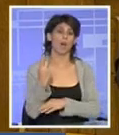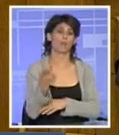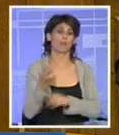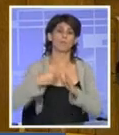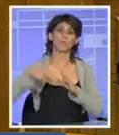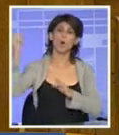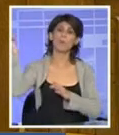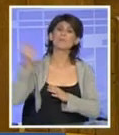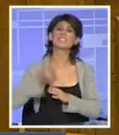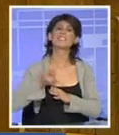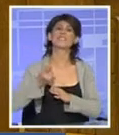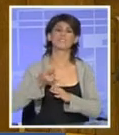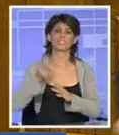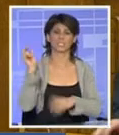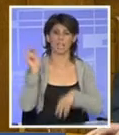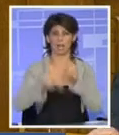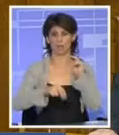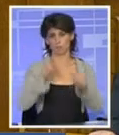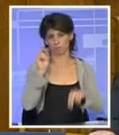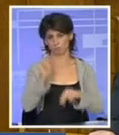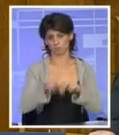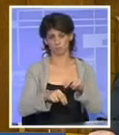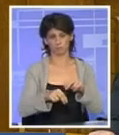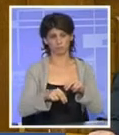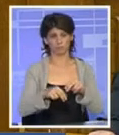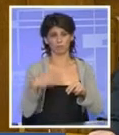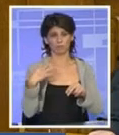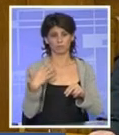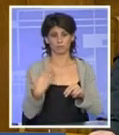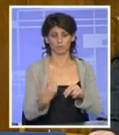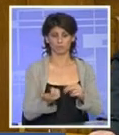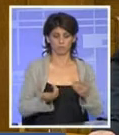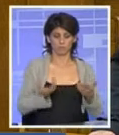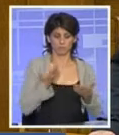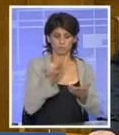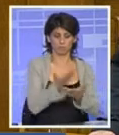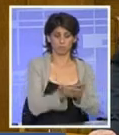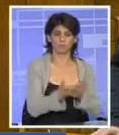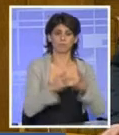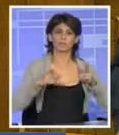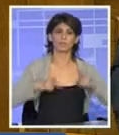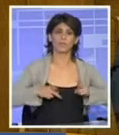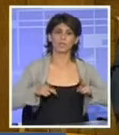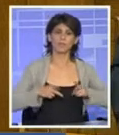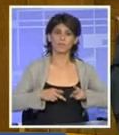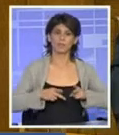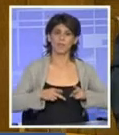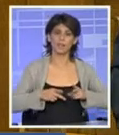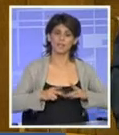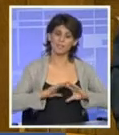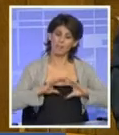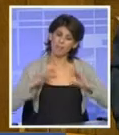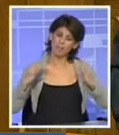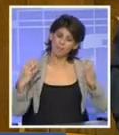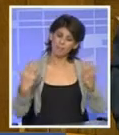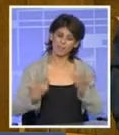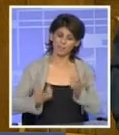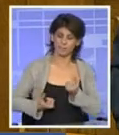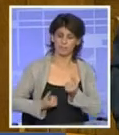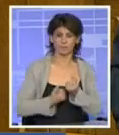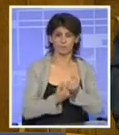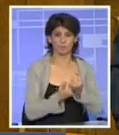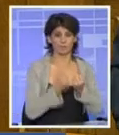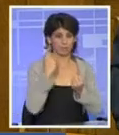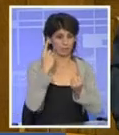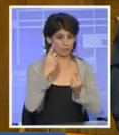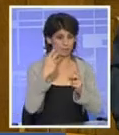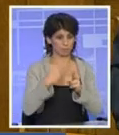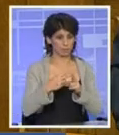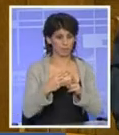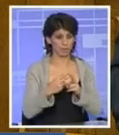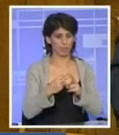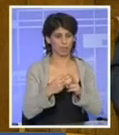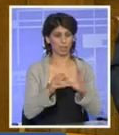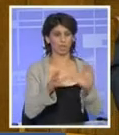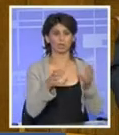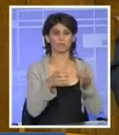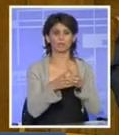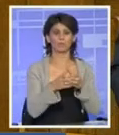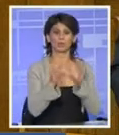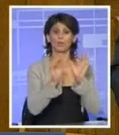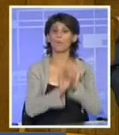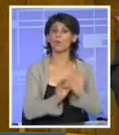Κατατίθεται από μια κυβέρνηση ευρύτερης πολιτικής στήριξης. Και ένα σημαντικό μέρος των προβλέψεών